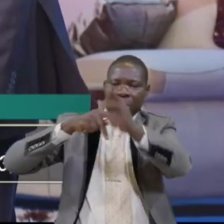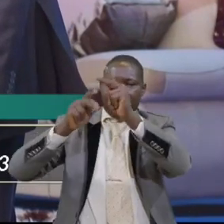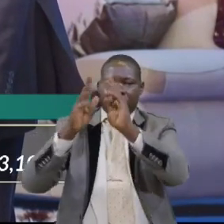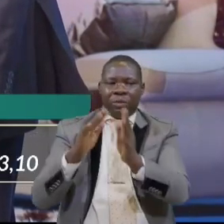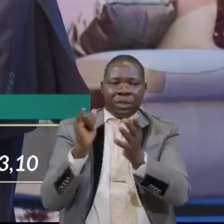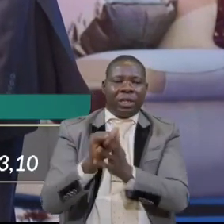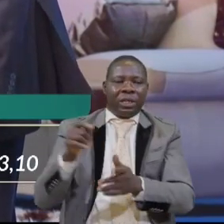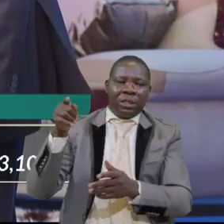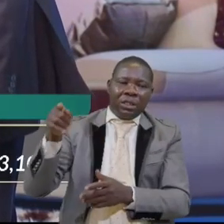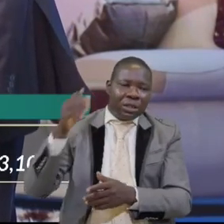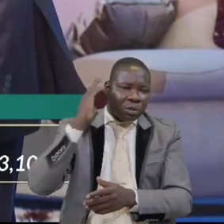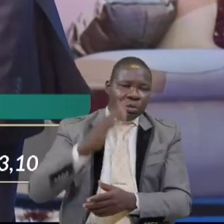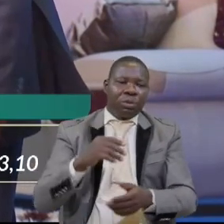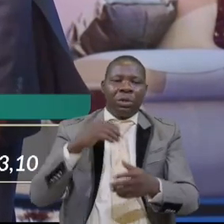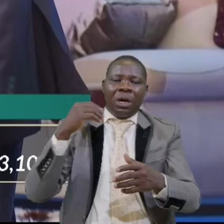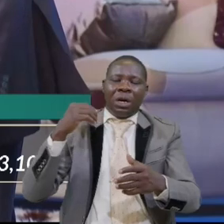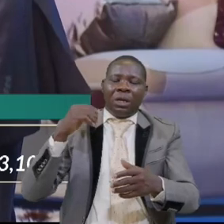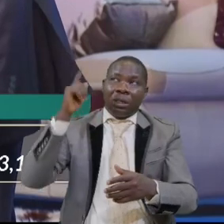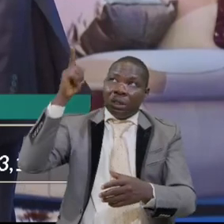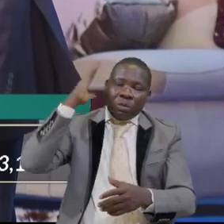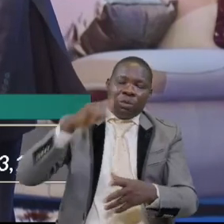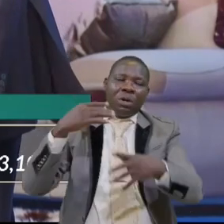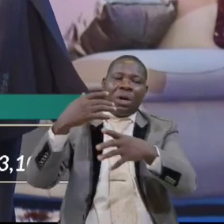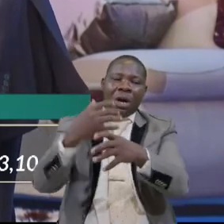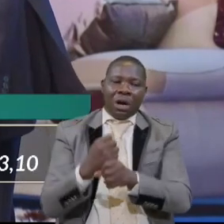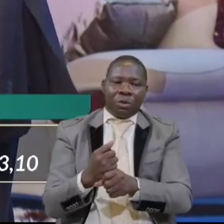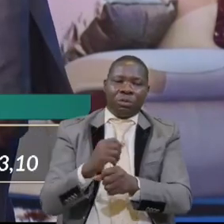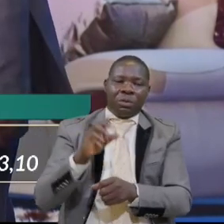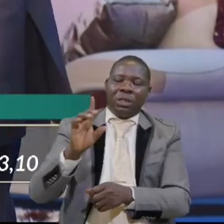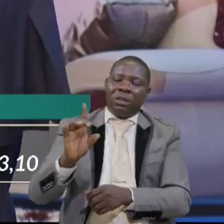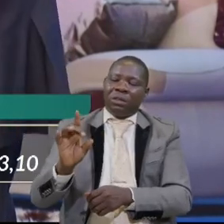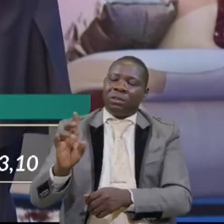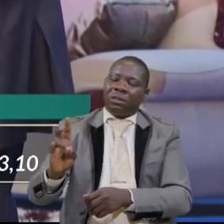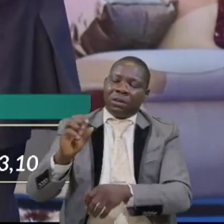à Jérémie, le prophète.